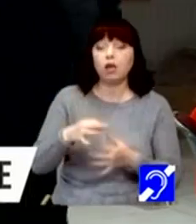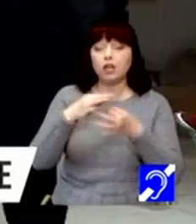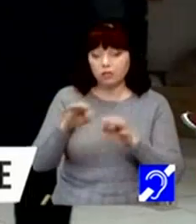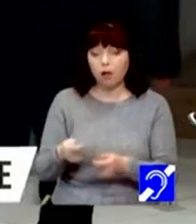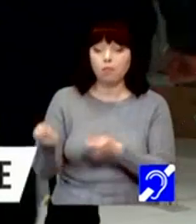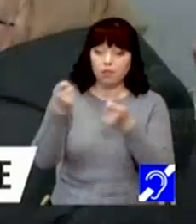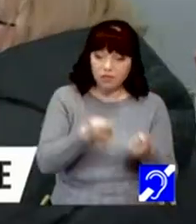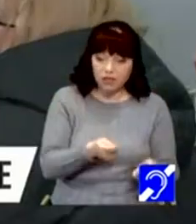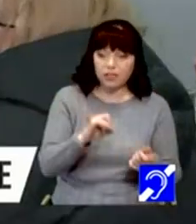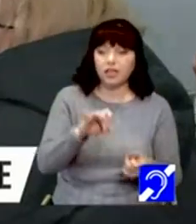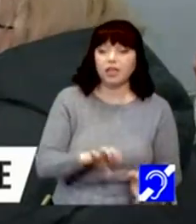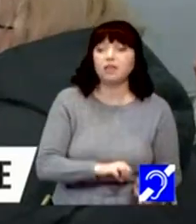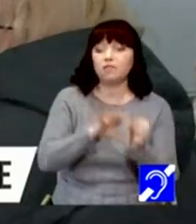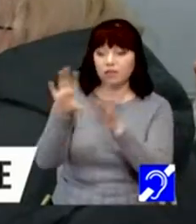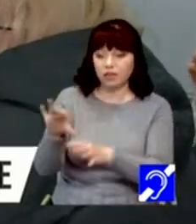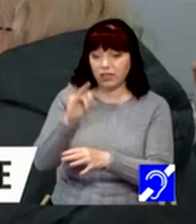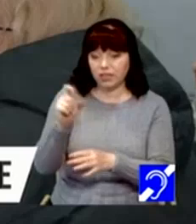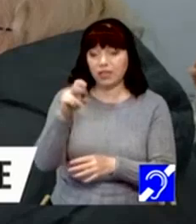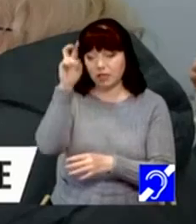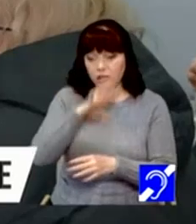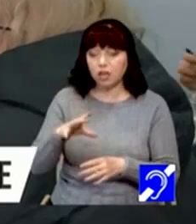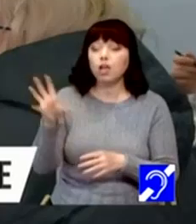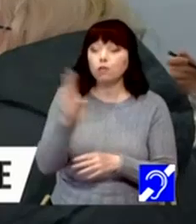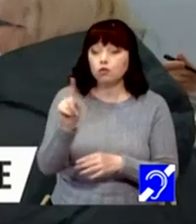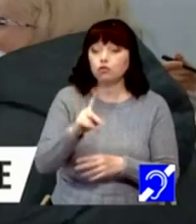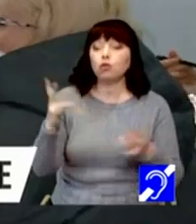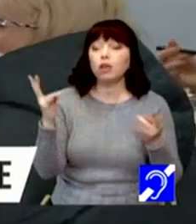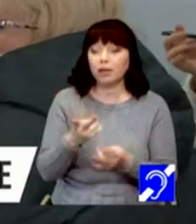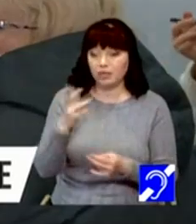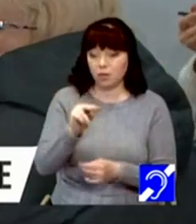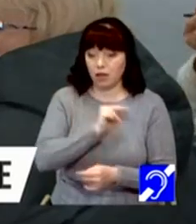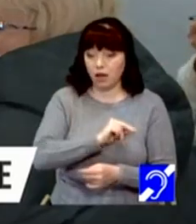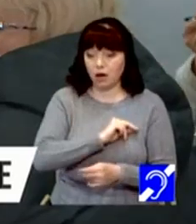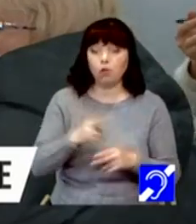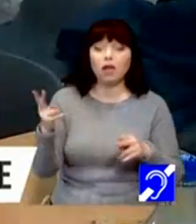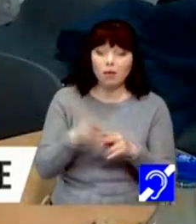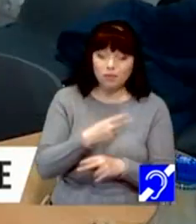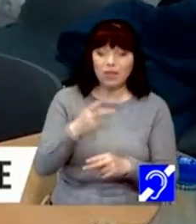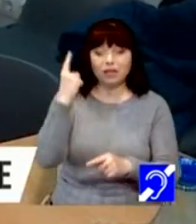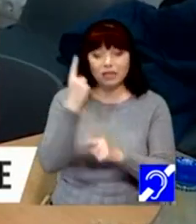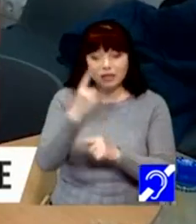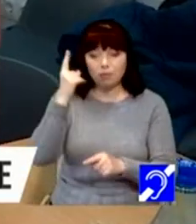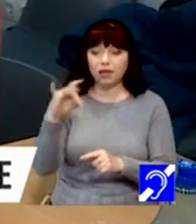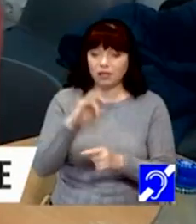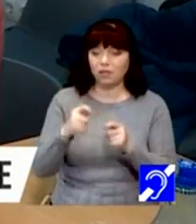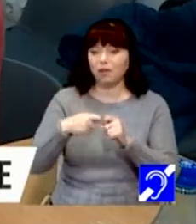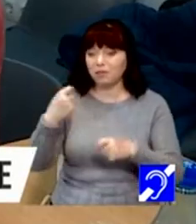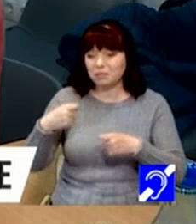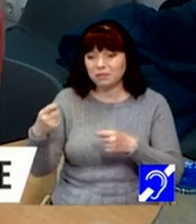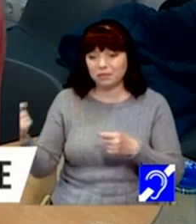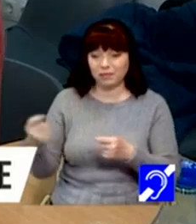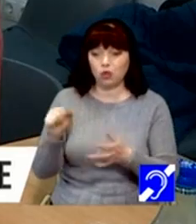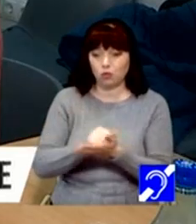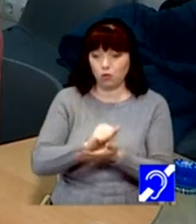și scoaterea bunurilor din țară necesare pentru activitatea agenției fără aplicarea interdicțiilor și restricțiilor